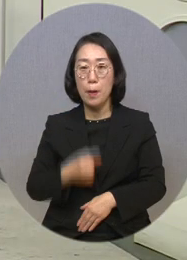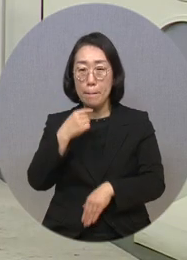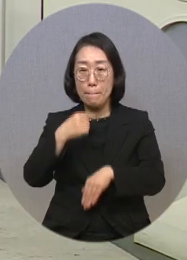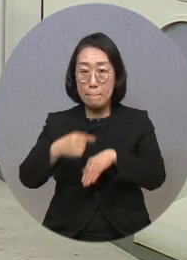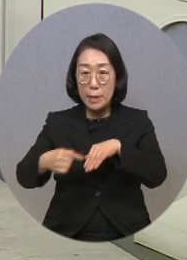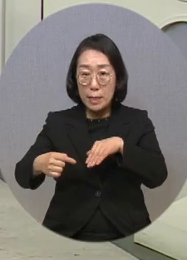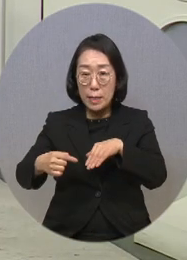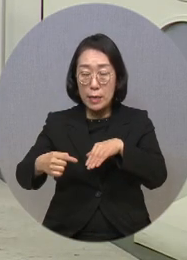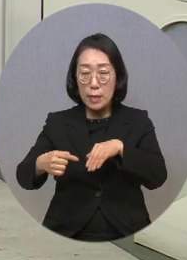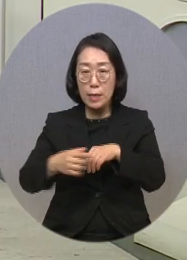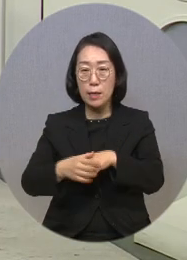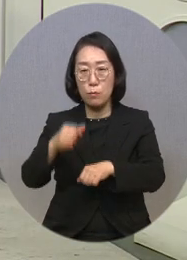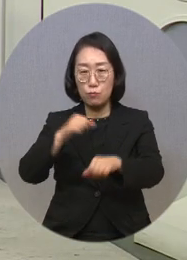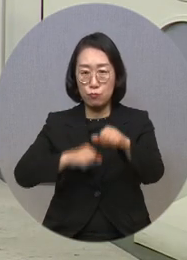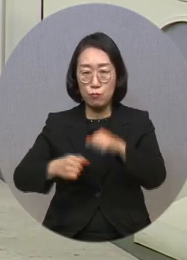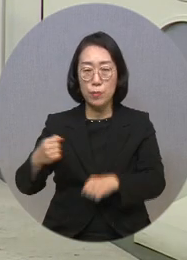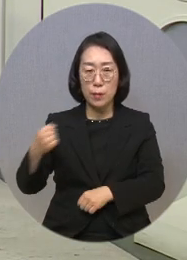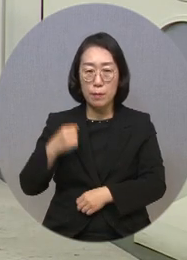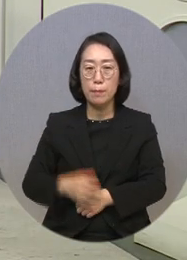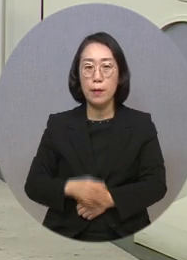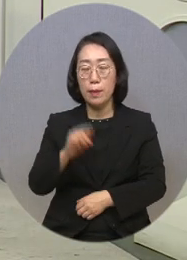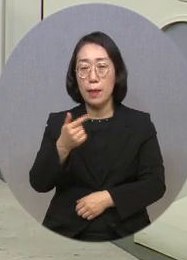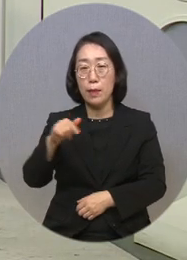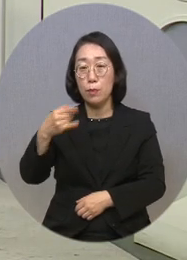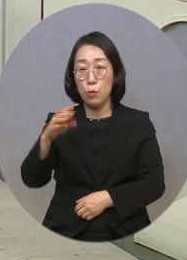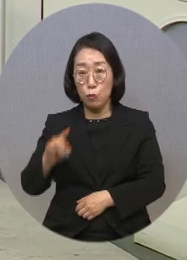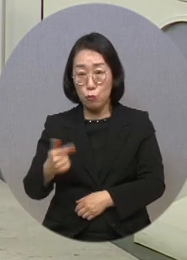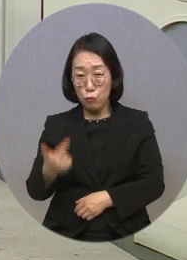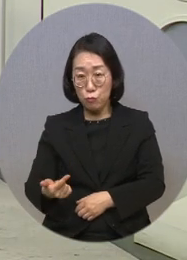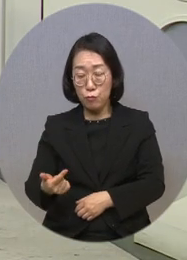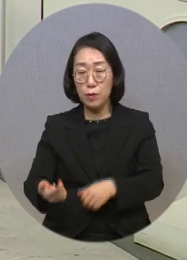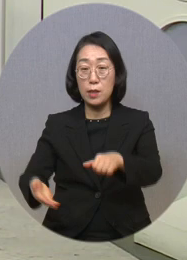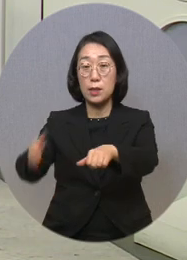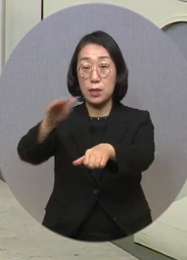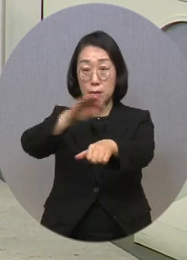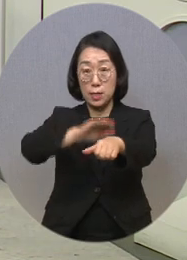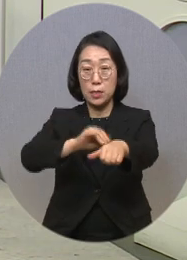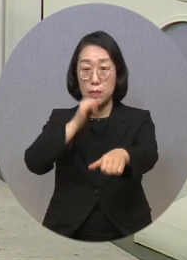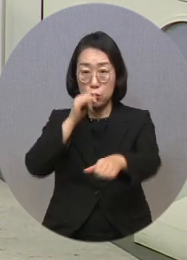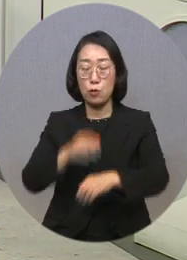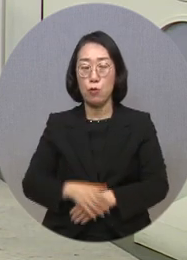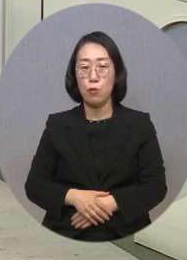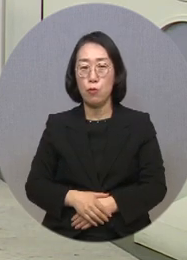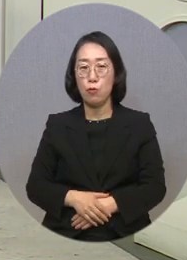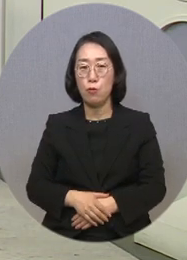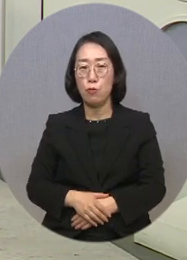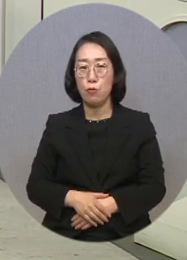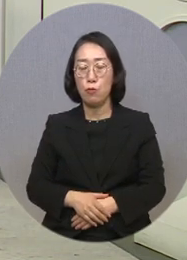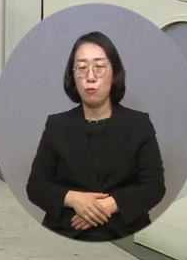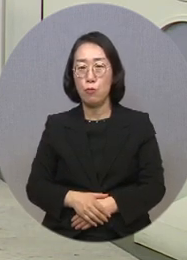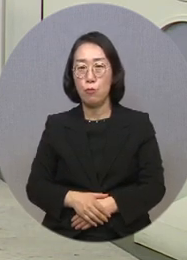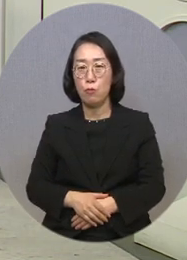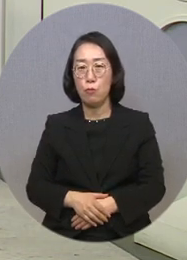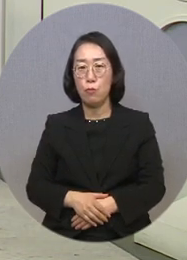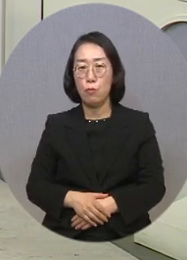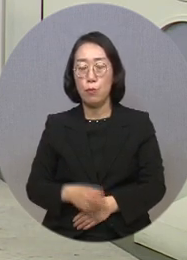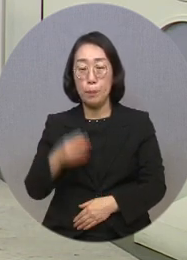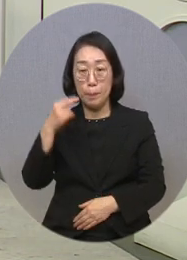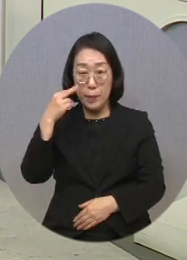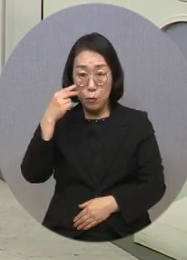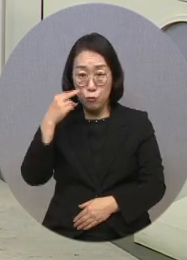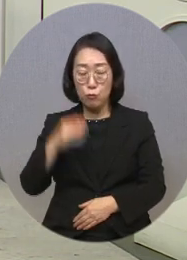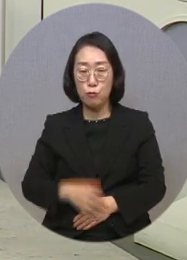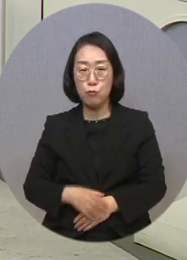네. 북한의 단군 등을 만들어 놓고 북한이 세계가 그러니까